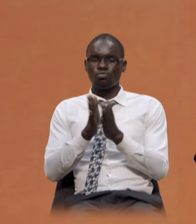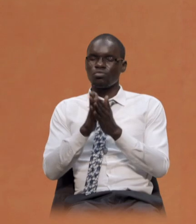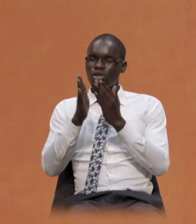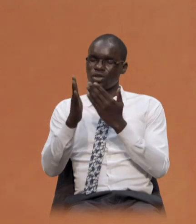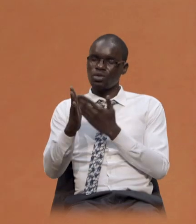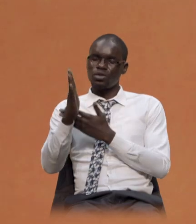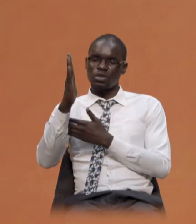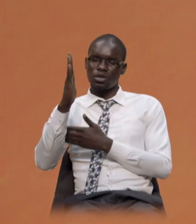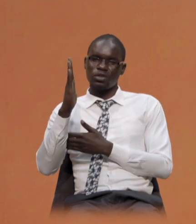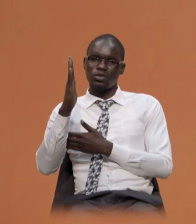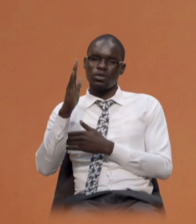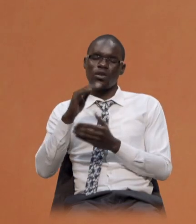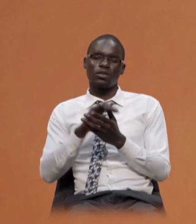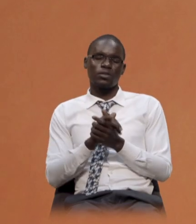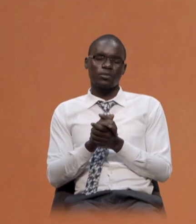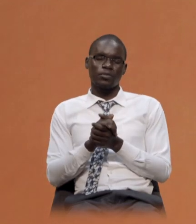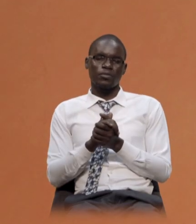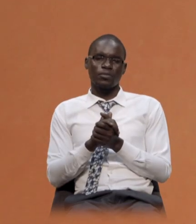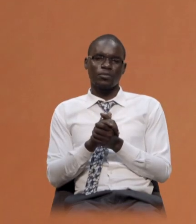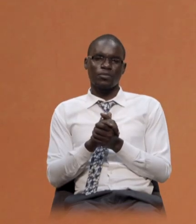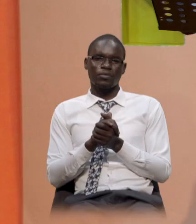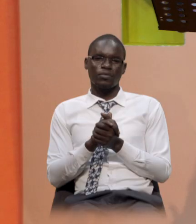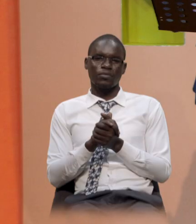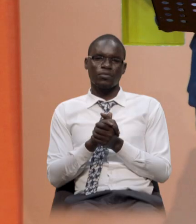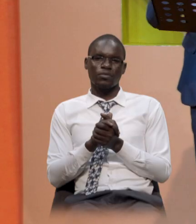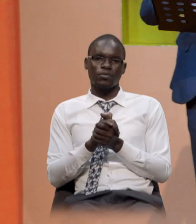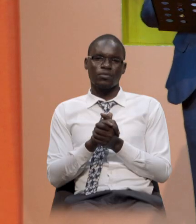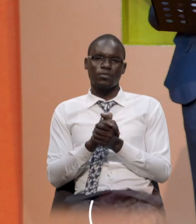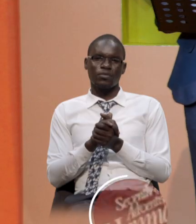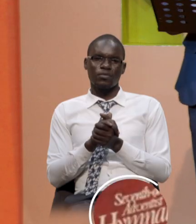aliwezeshwa na moto.